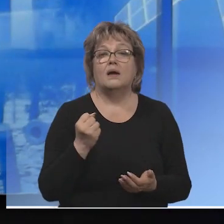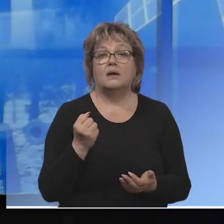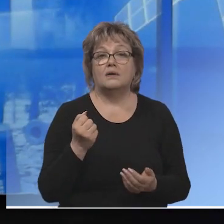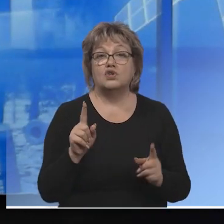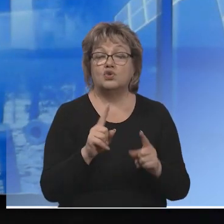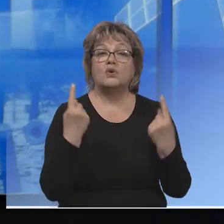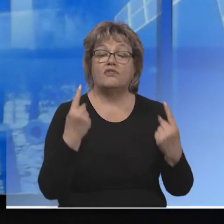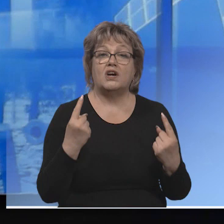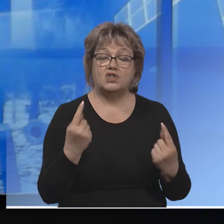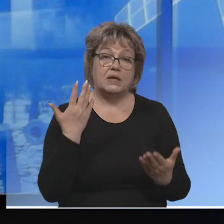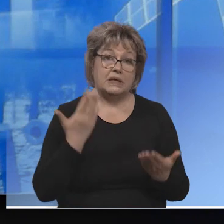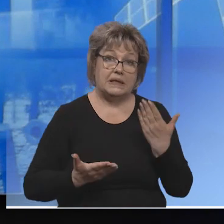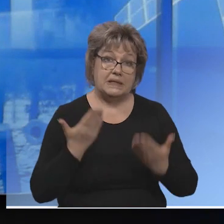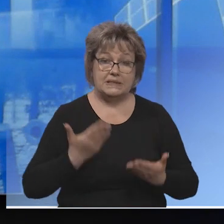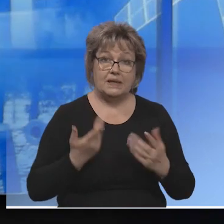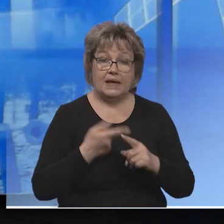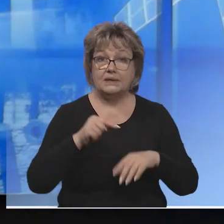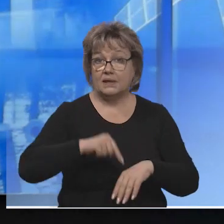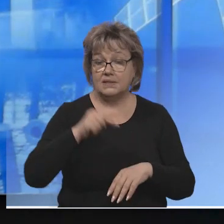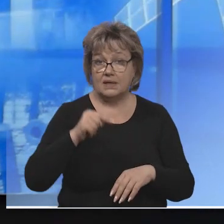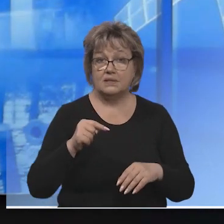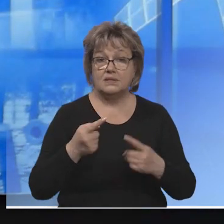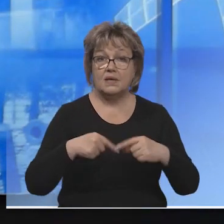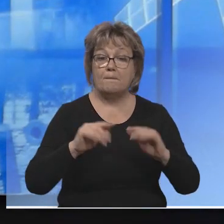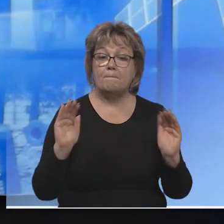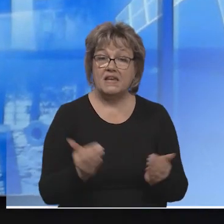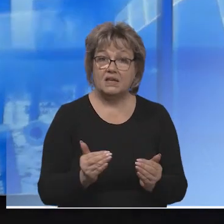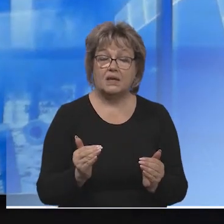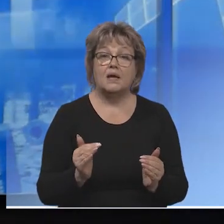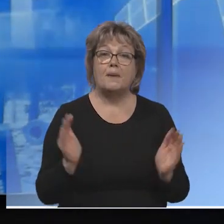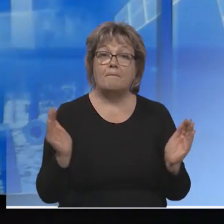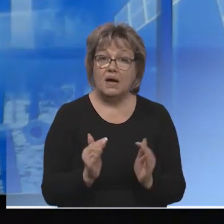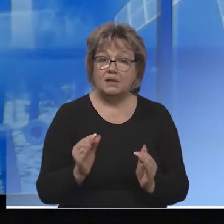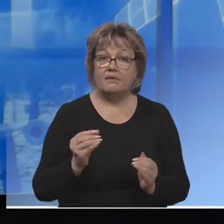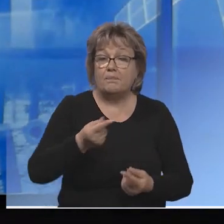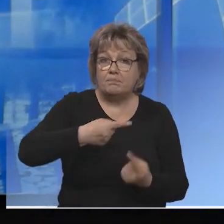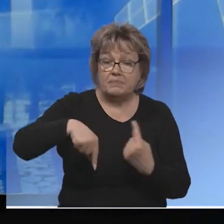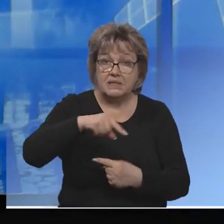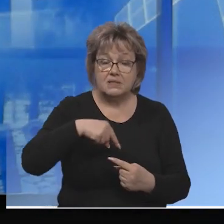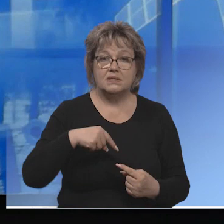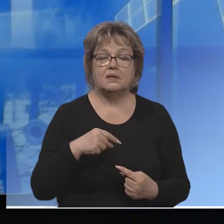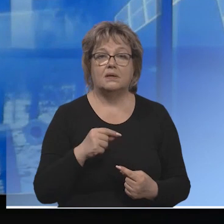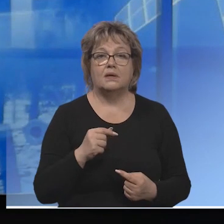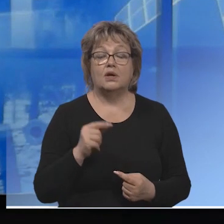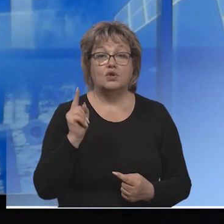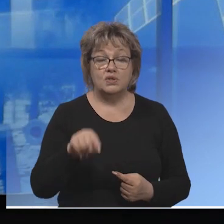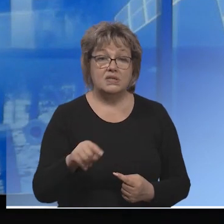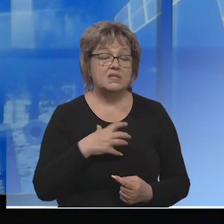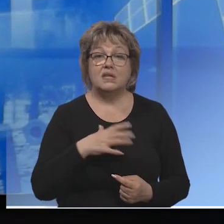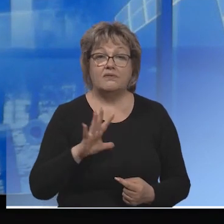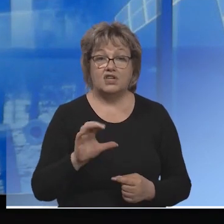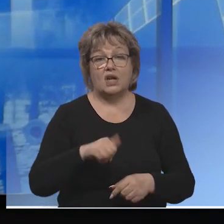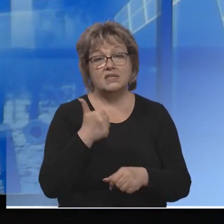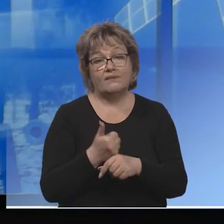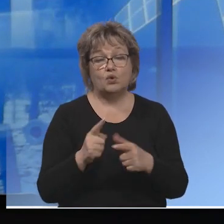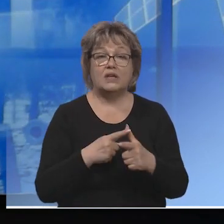что если это касается субъектов микро и малого бизнеса, и, то здесь не